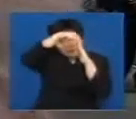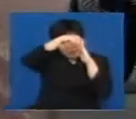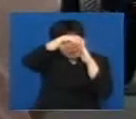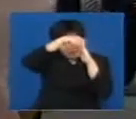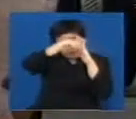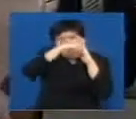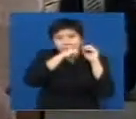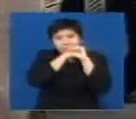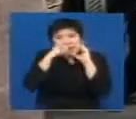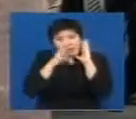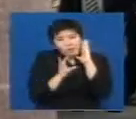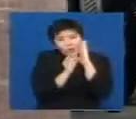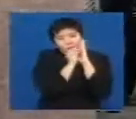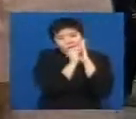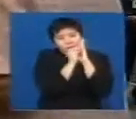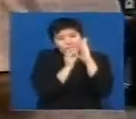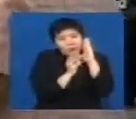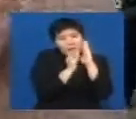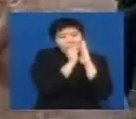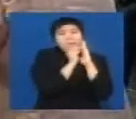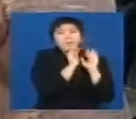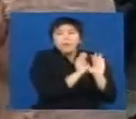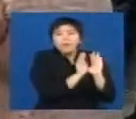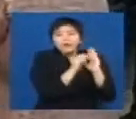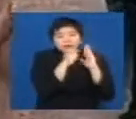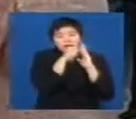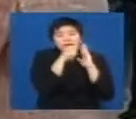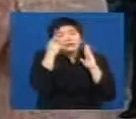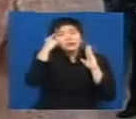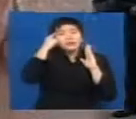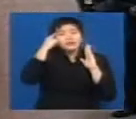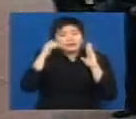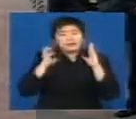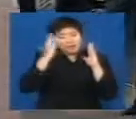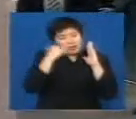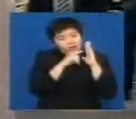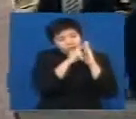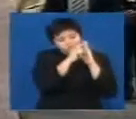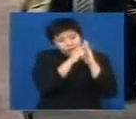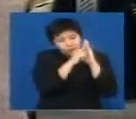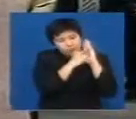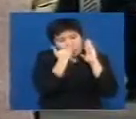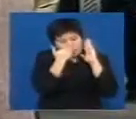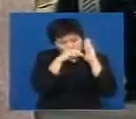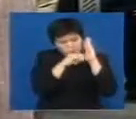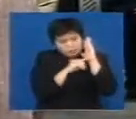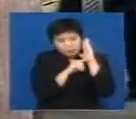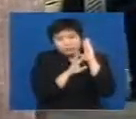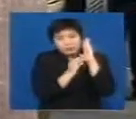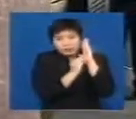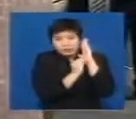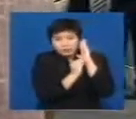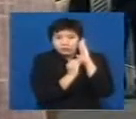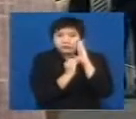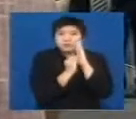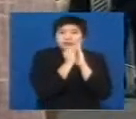ครับ เก็บไว้ทำไมเก็บไว้ใช้ เก็บไว้ใช้ด้วย คือแก้มลิง ครับ นะคือแก้มลิงเมื่อก่อนแก้มลิงเนี่ยมันอยู่ข้างล่างนะไอ้นั่นไม่ใช่แก้ม